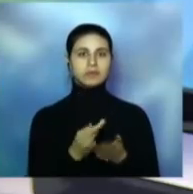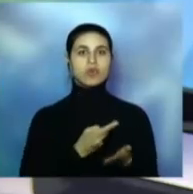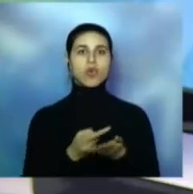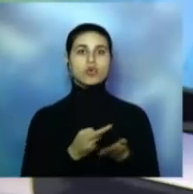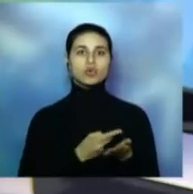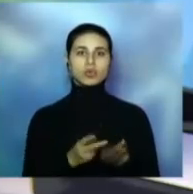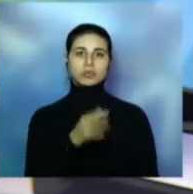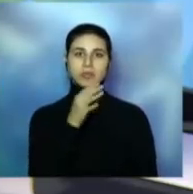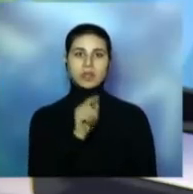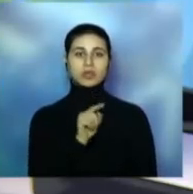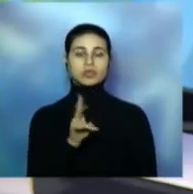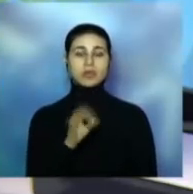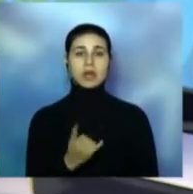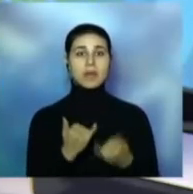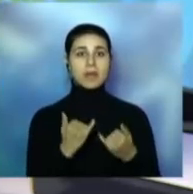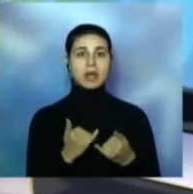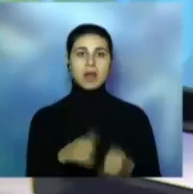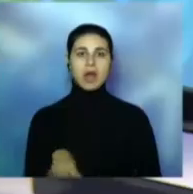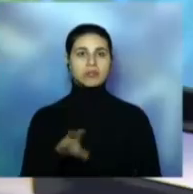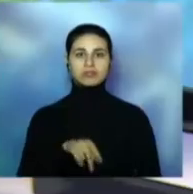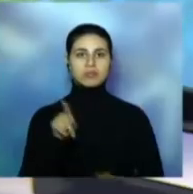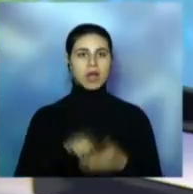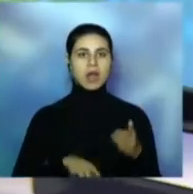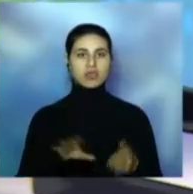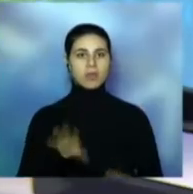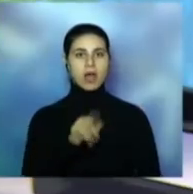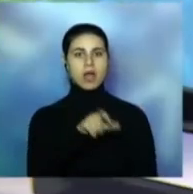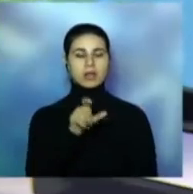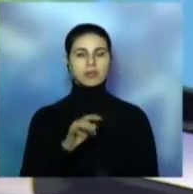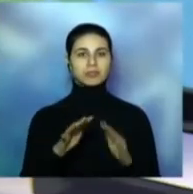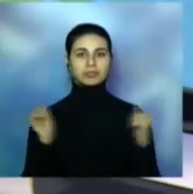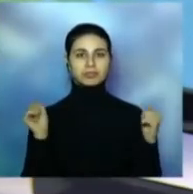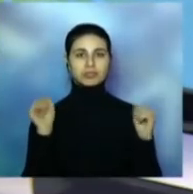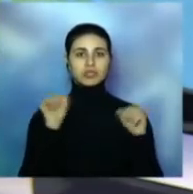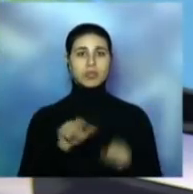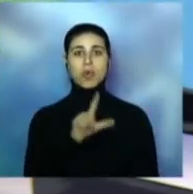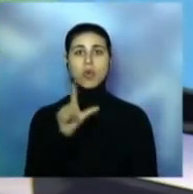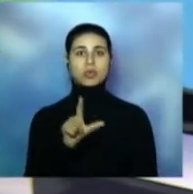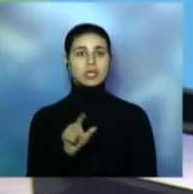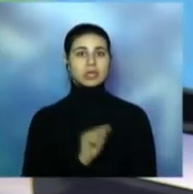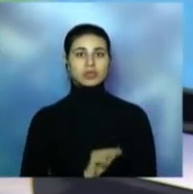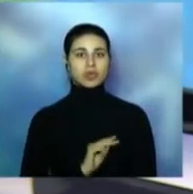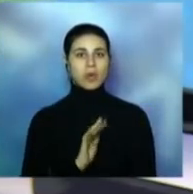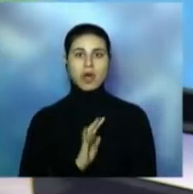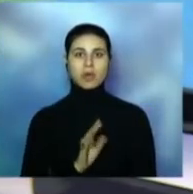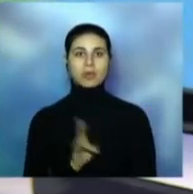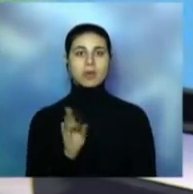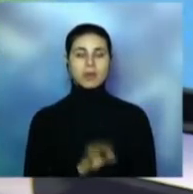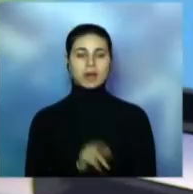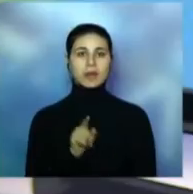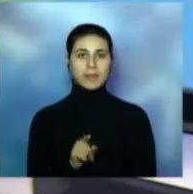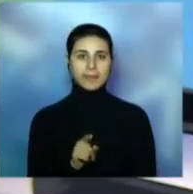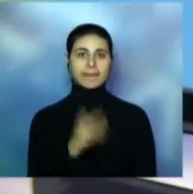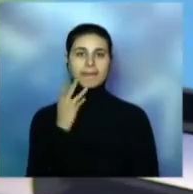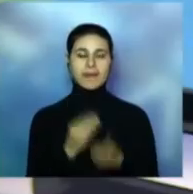ოროსნობის პერიოდში, მაგრამ ეხლა მათ თითქოს რეალური ადგილი არ აქვთ, რეალურად შეიძლება 2 საათიც კი არ უმუშავიათ, მაგრამ